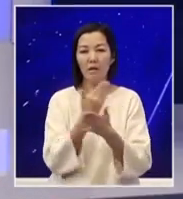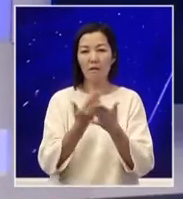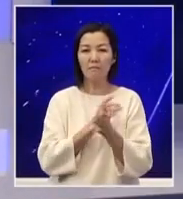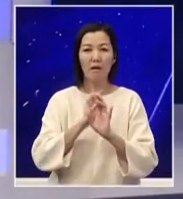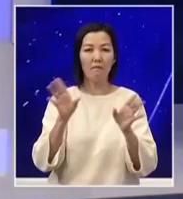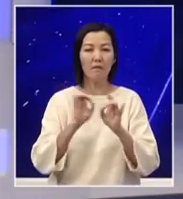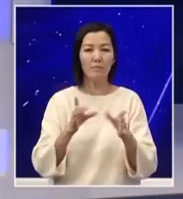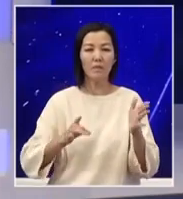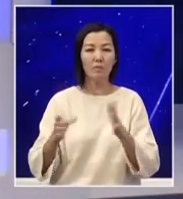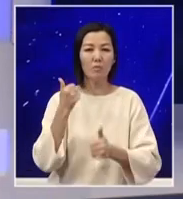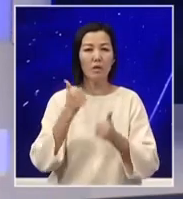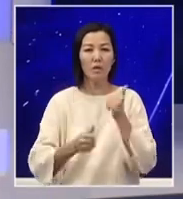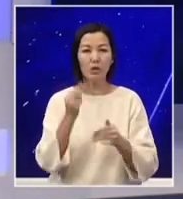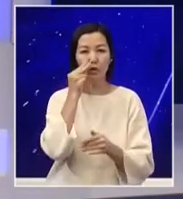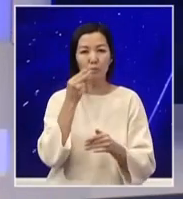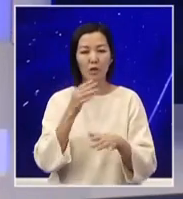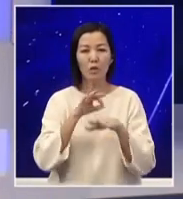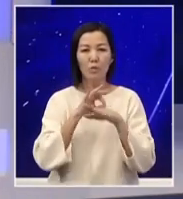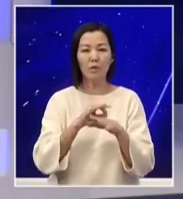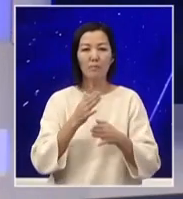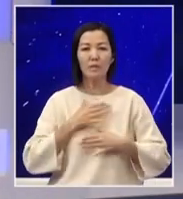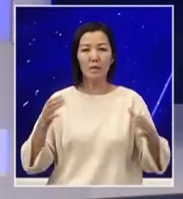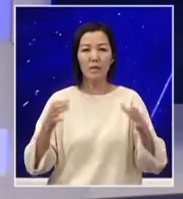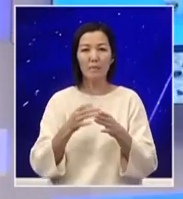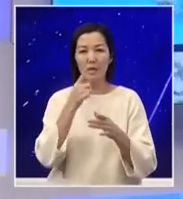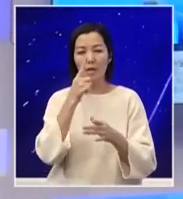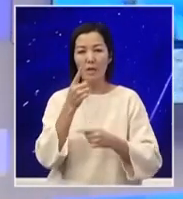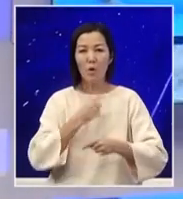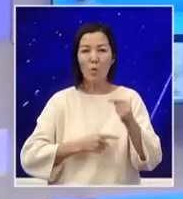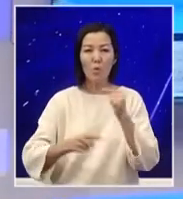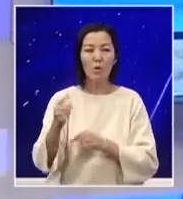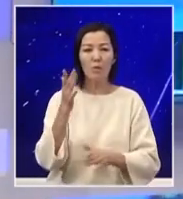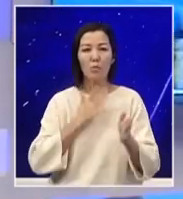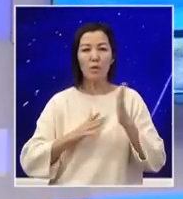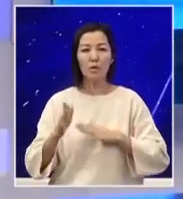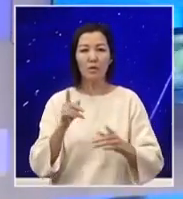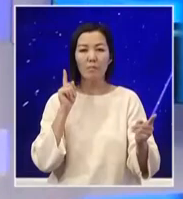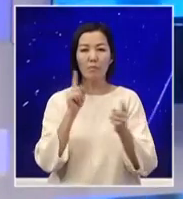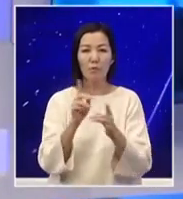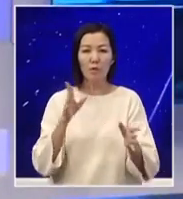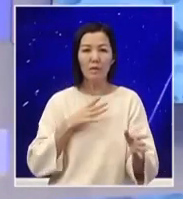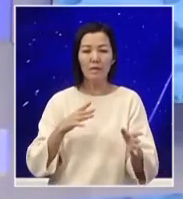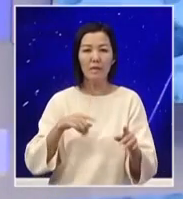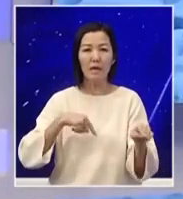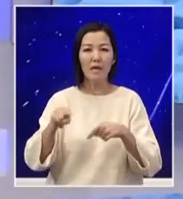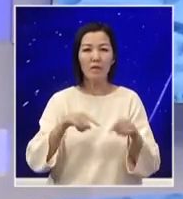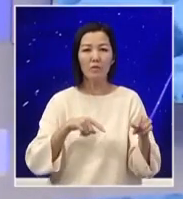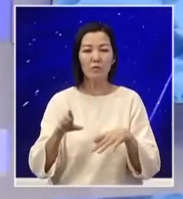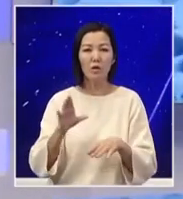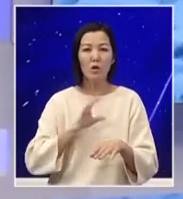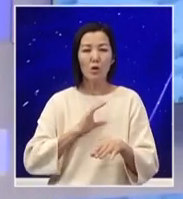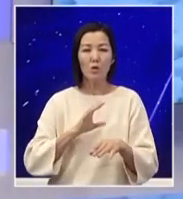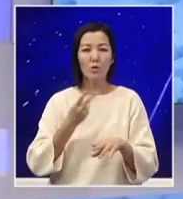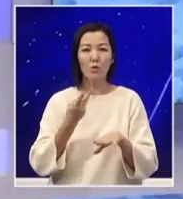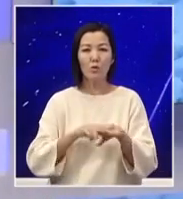болатынбыз. Республикалық жарыс Шымкентте өтті. Жерлестеріміз жуырда ғана елге оралып, қуанышымен бөлісті. Айта кетейік, аяқ допшыларымыз